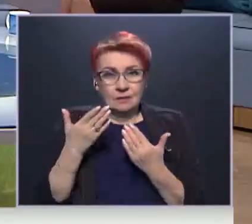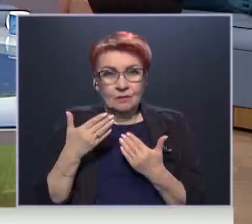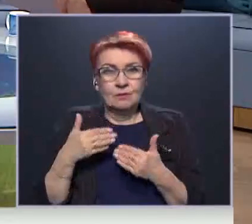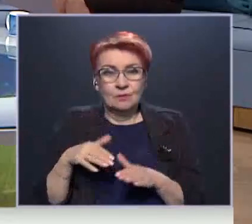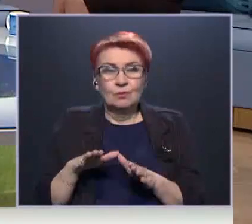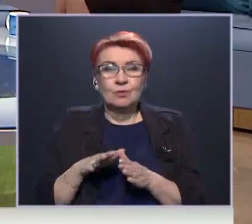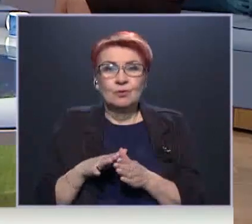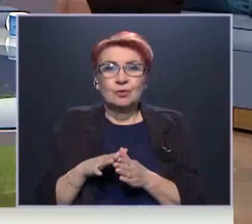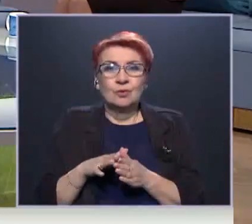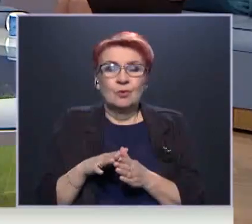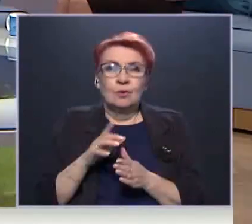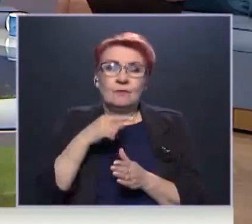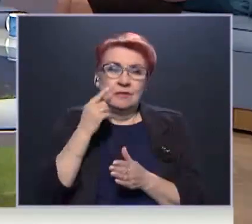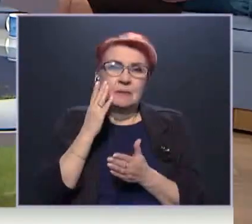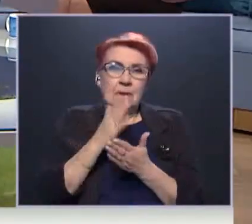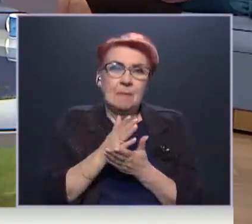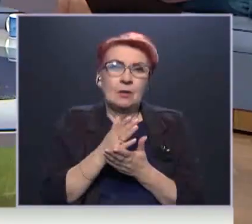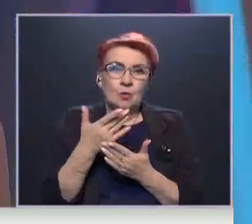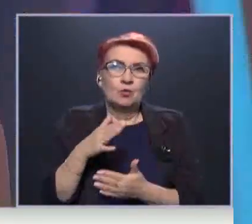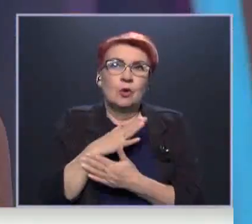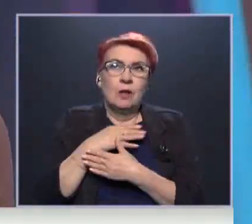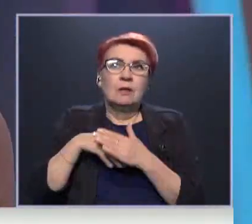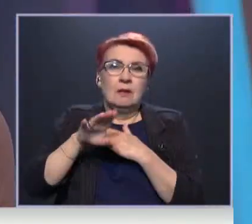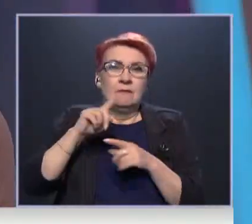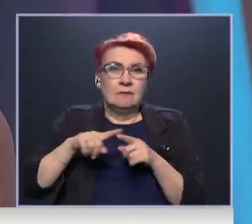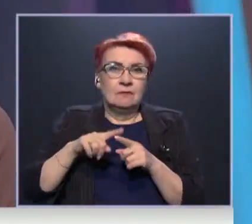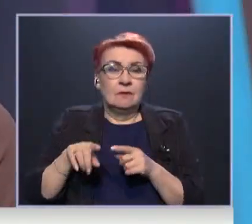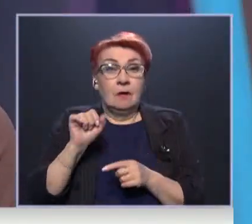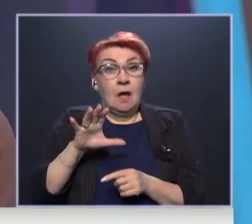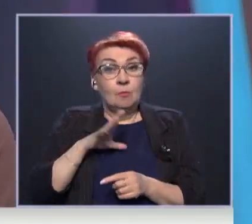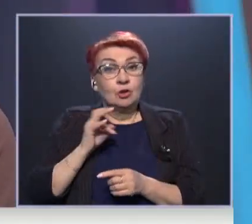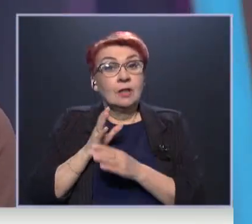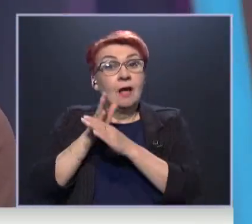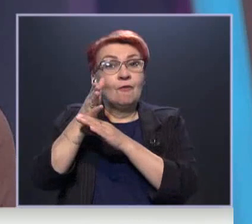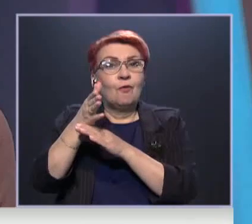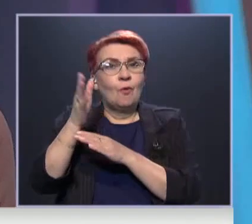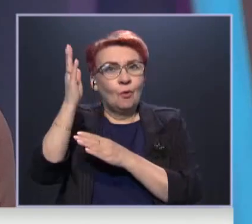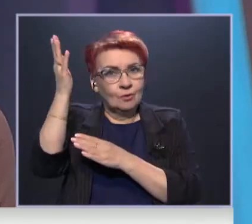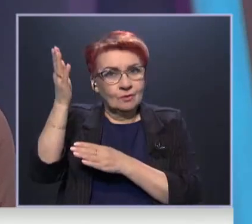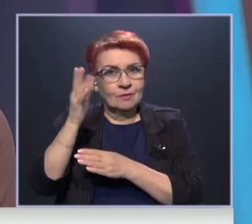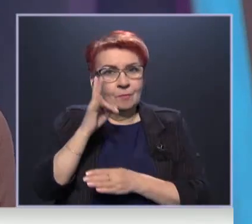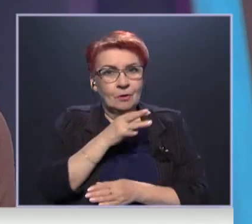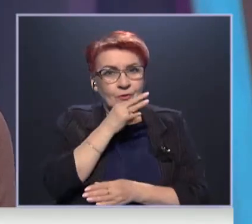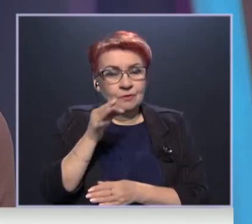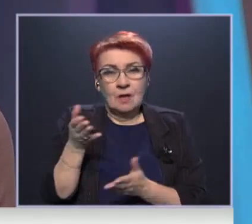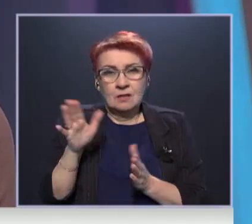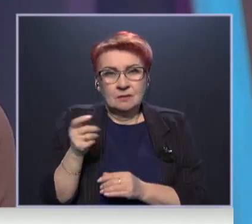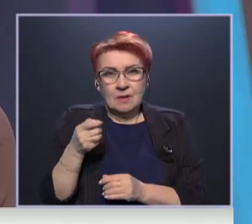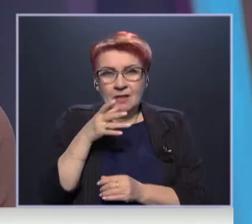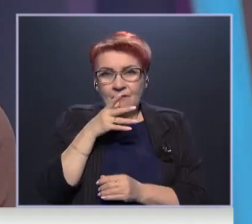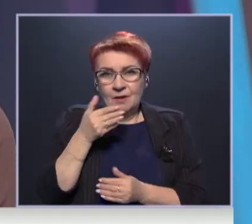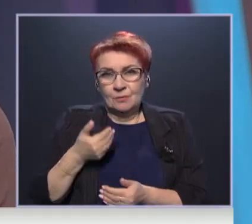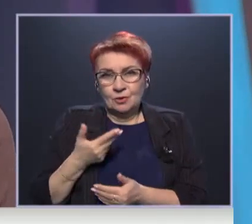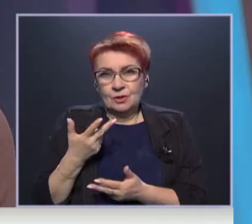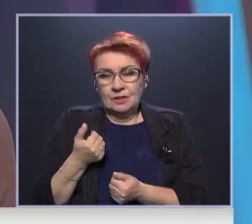простите за прямоту. А может, на вход? Вот непонятно. И вот он понимает, что осталось действительно мало. И